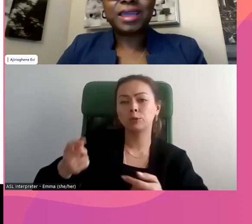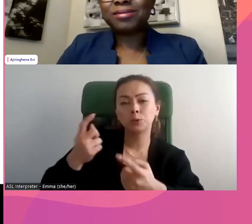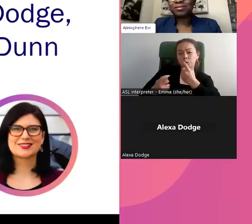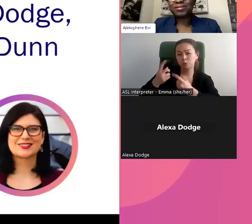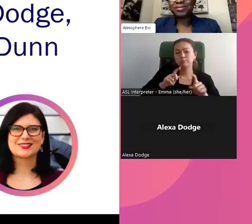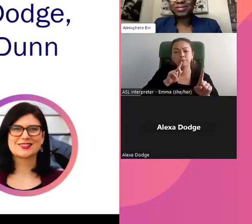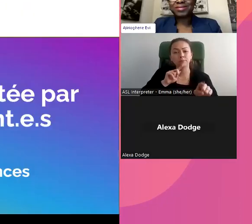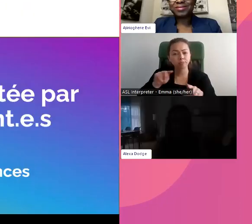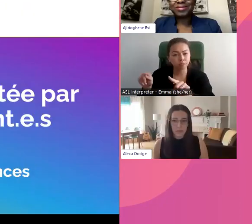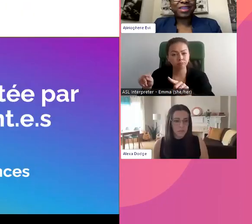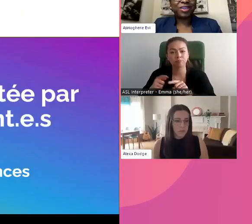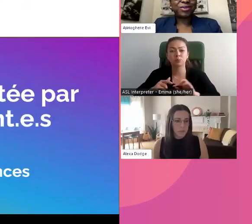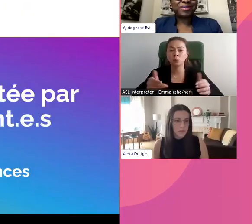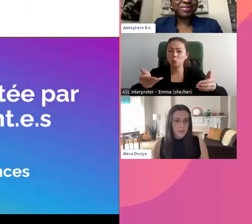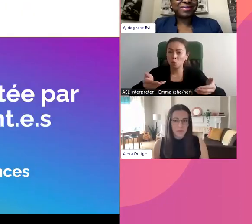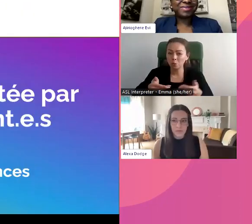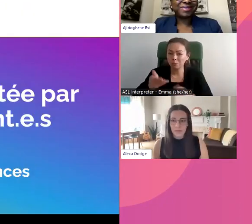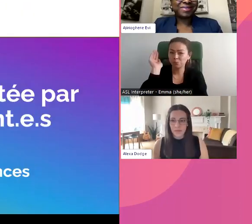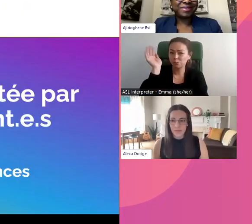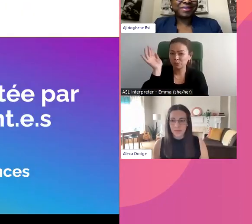Accueillons nos présentateurs et présentatrices.